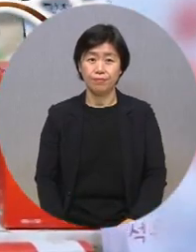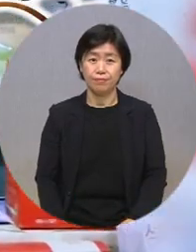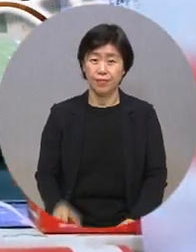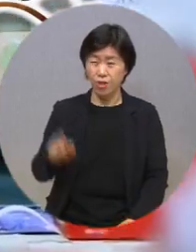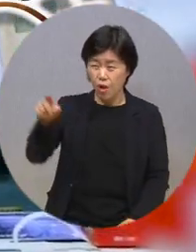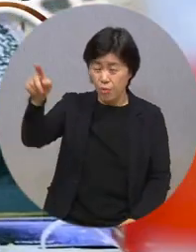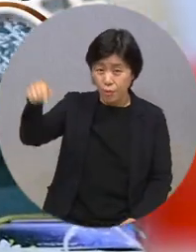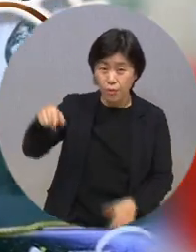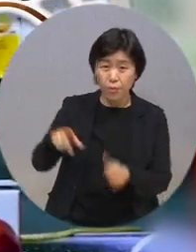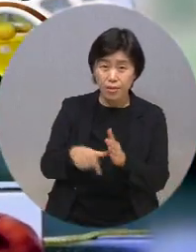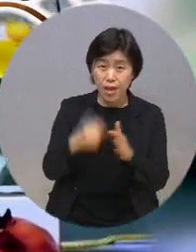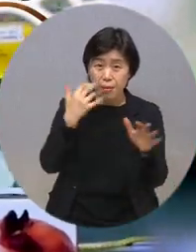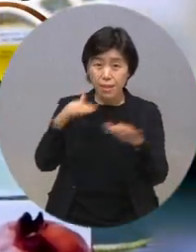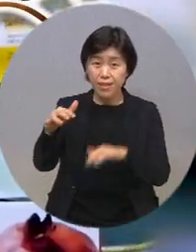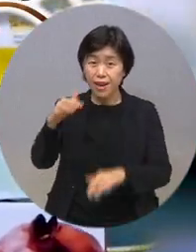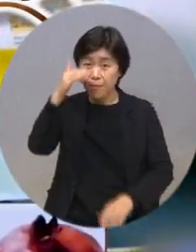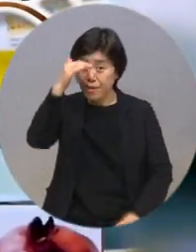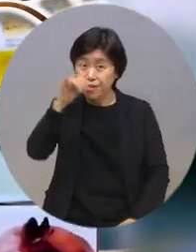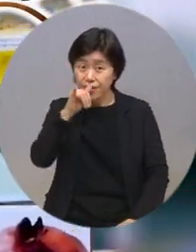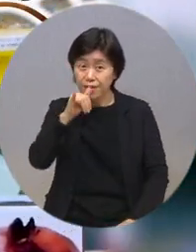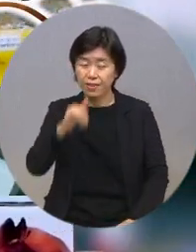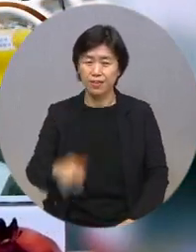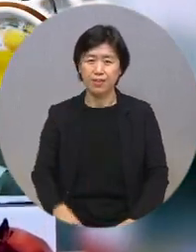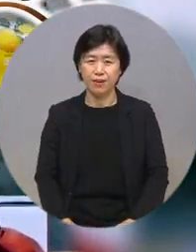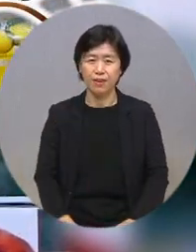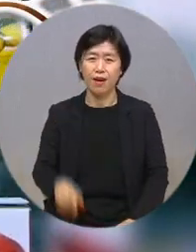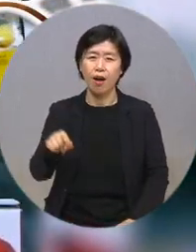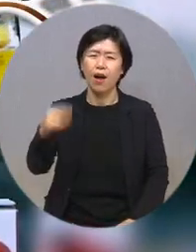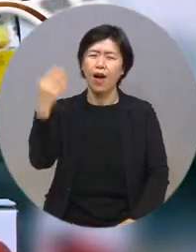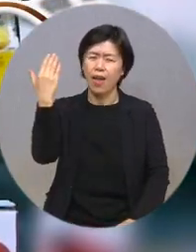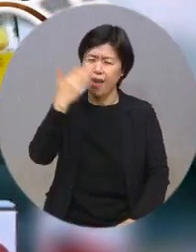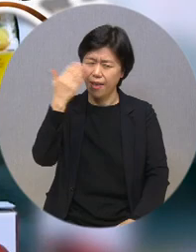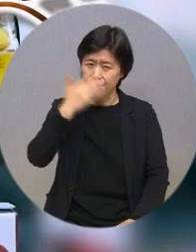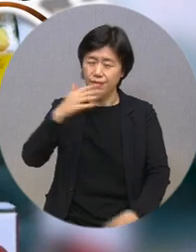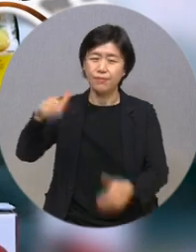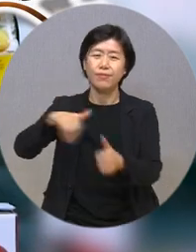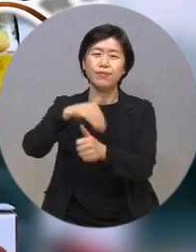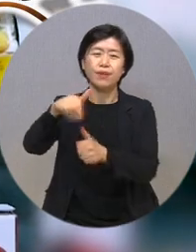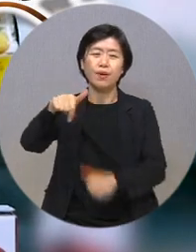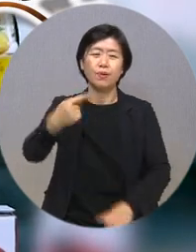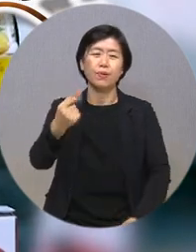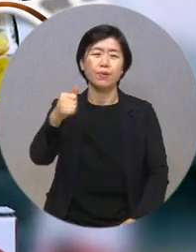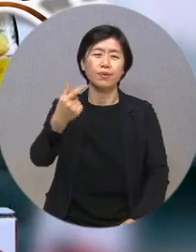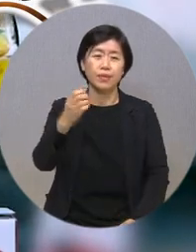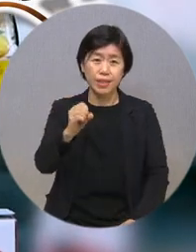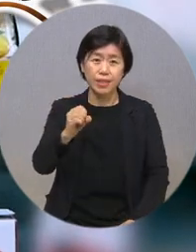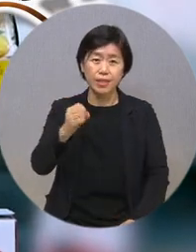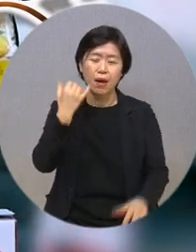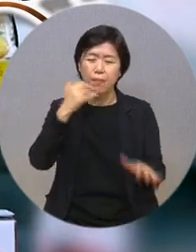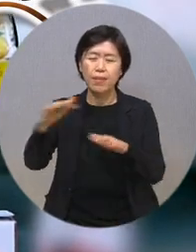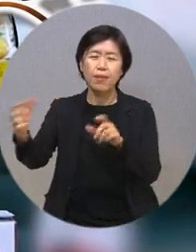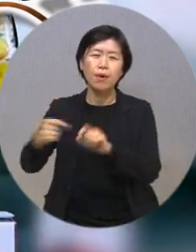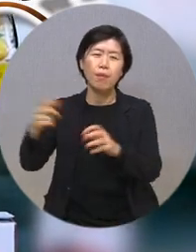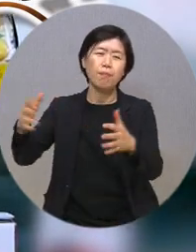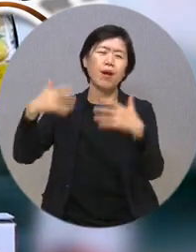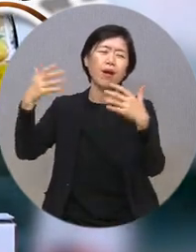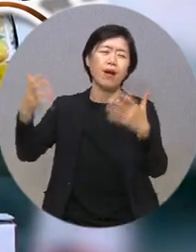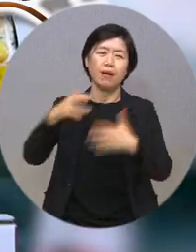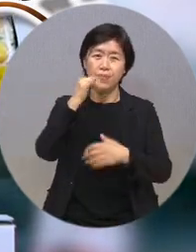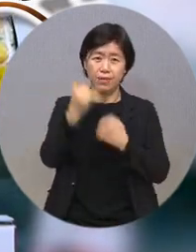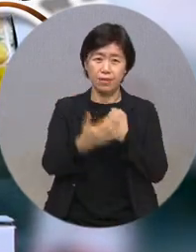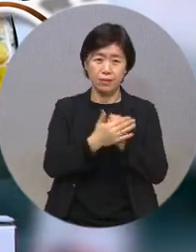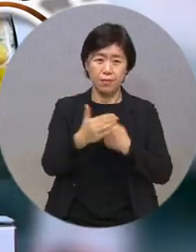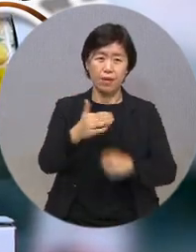때 바닷가 보셨죠? 보셨죠, 봤죠. 그 청정지역 고흥의 싱그러운 해풍 먹고 자란 공산